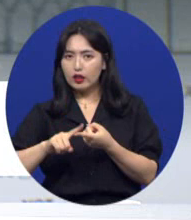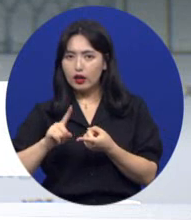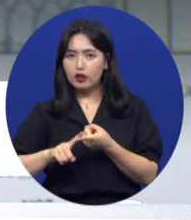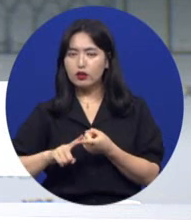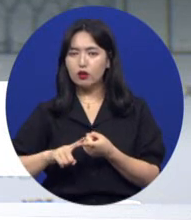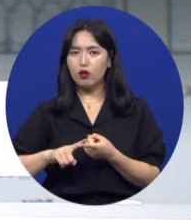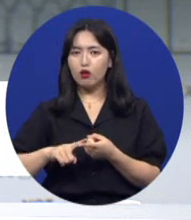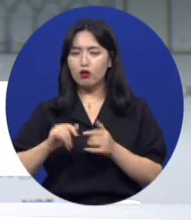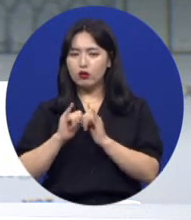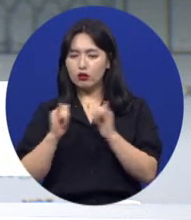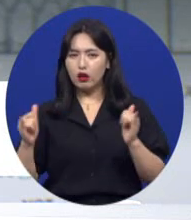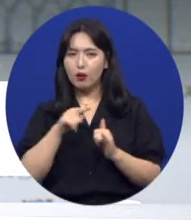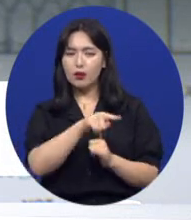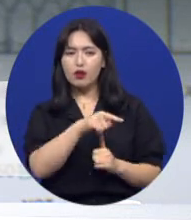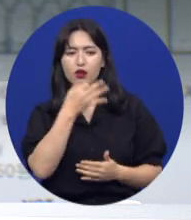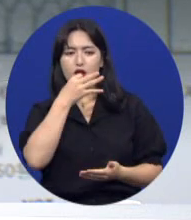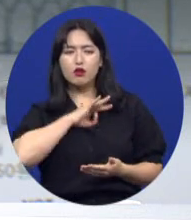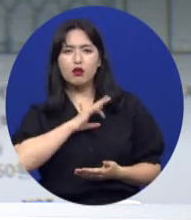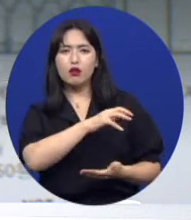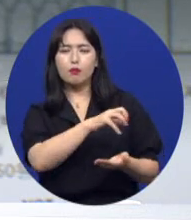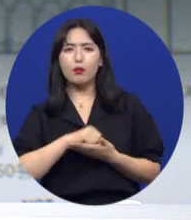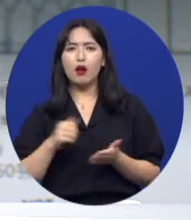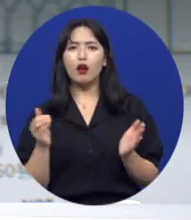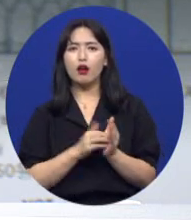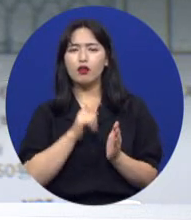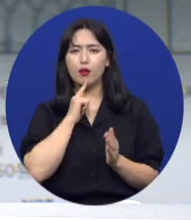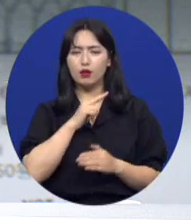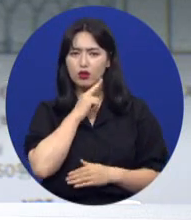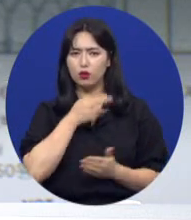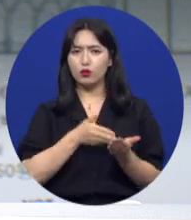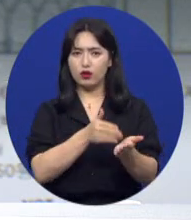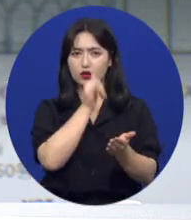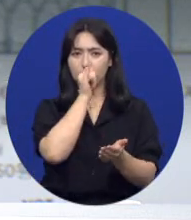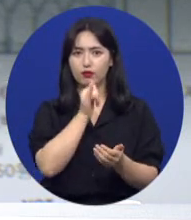챙겼다는 의혹이 제기됐습니다 김광섭 기자입니다